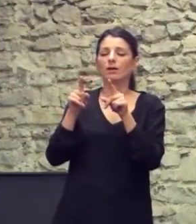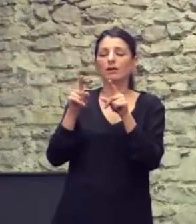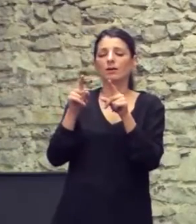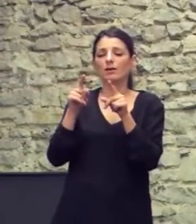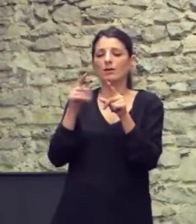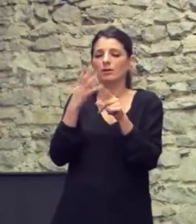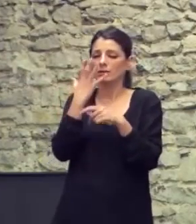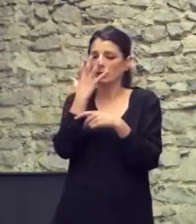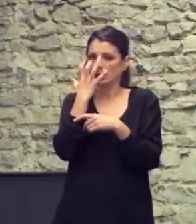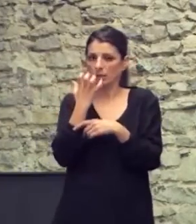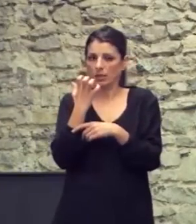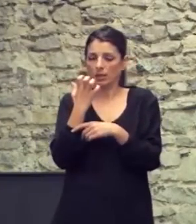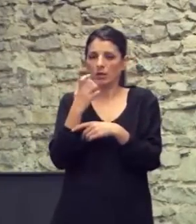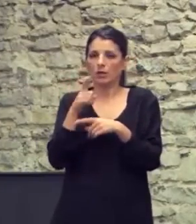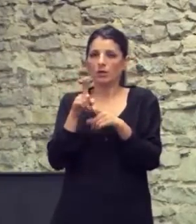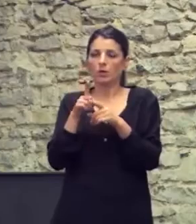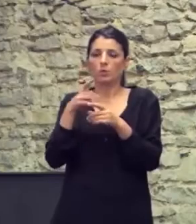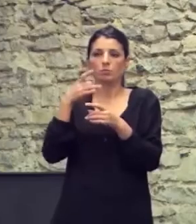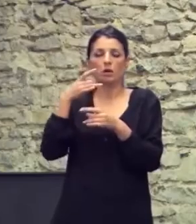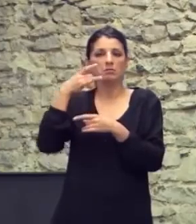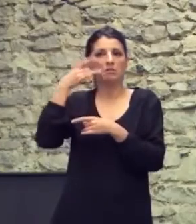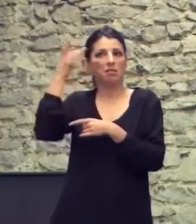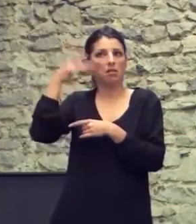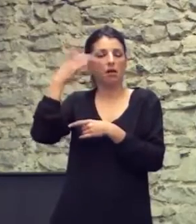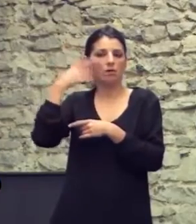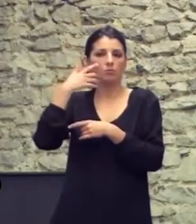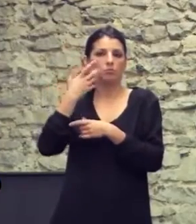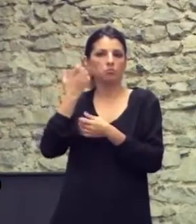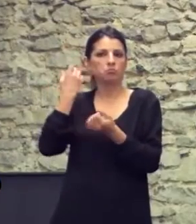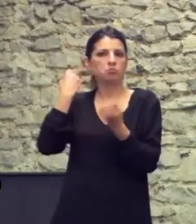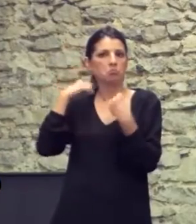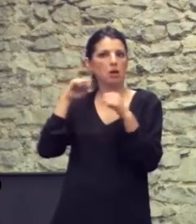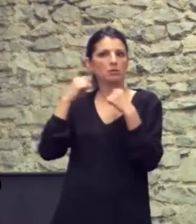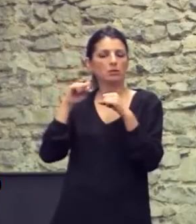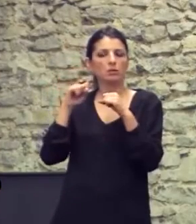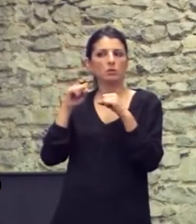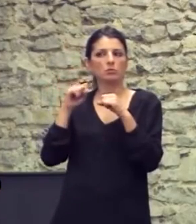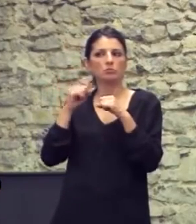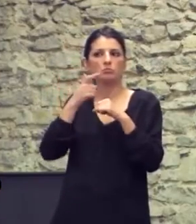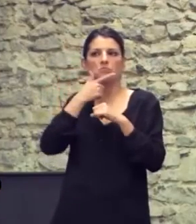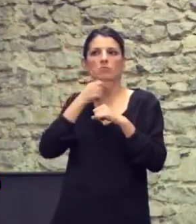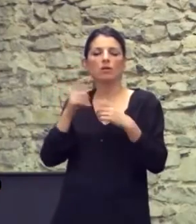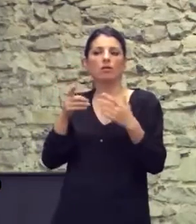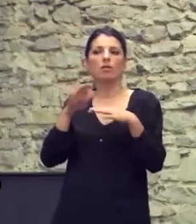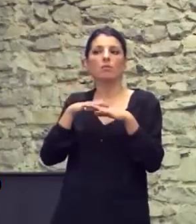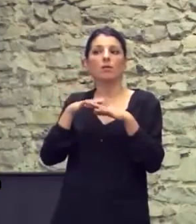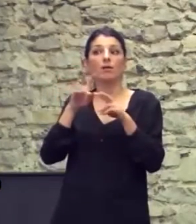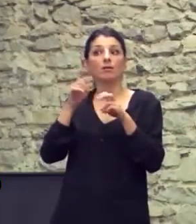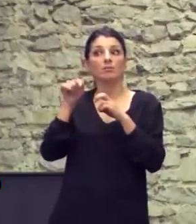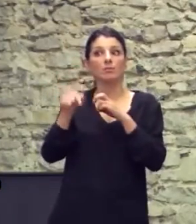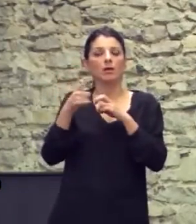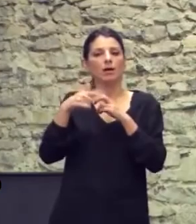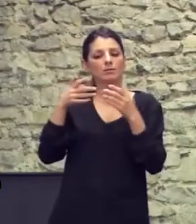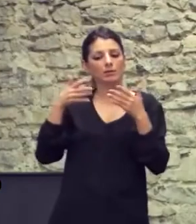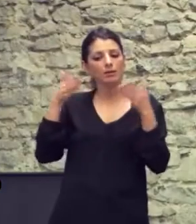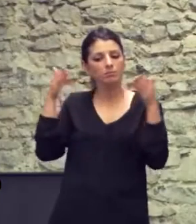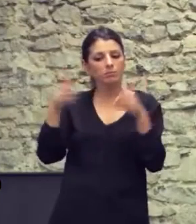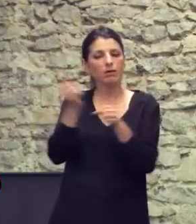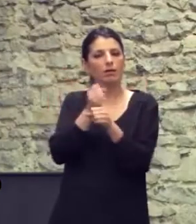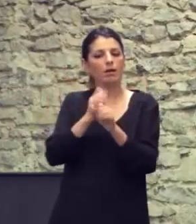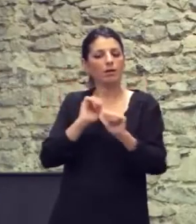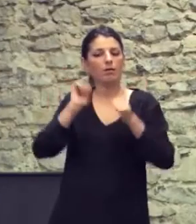dramatikoki ideia praktiko batzuk izan daitezke gai honen inguruan lanean hasteko, baino gehiago